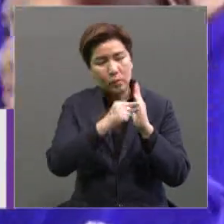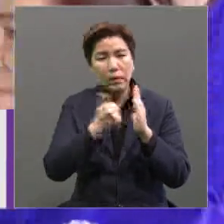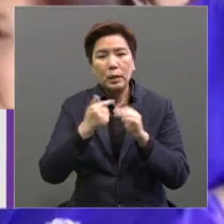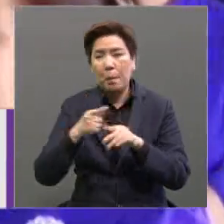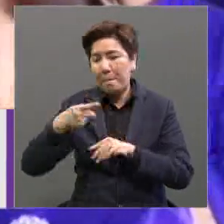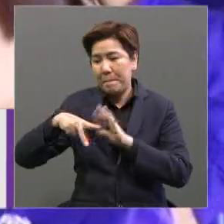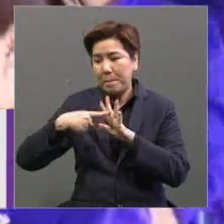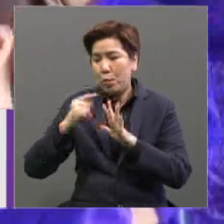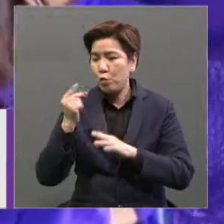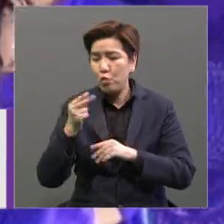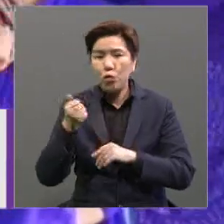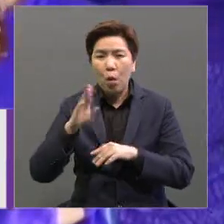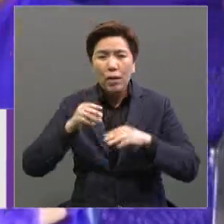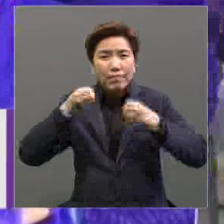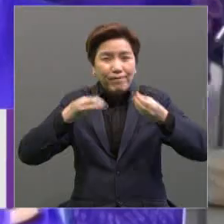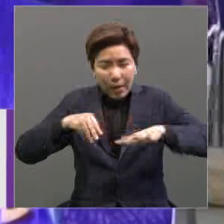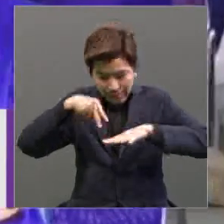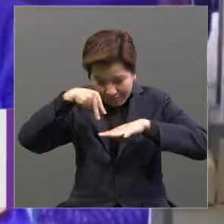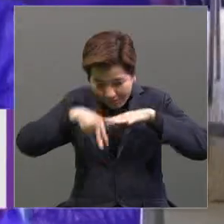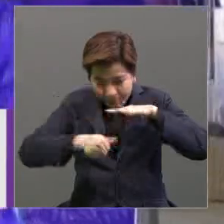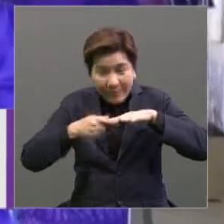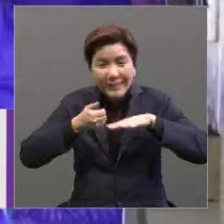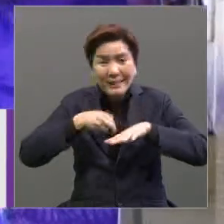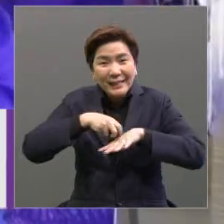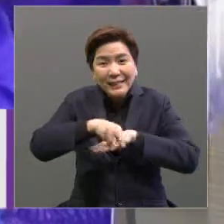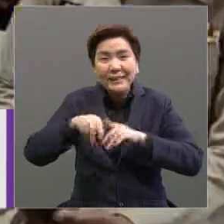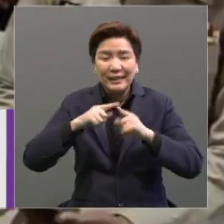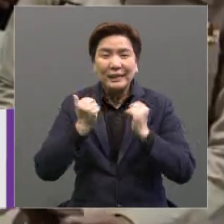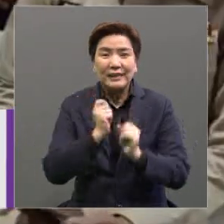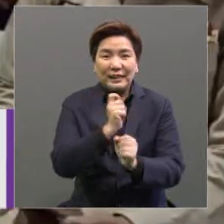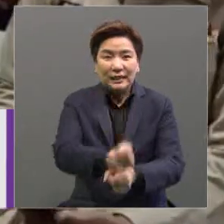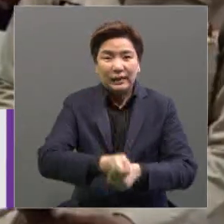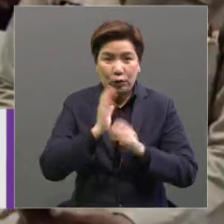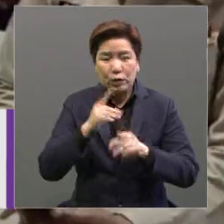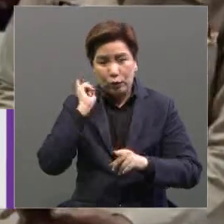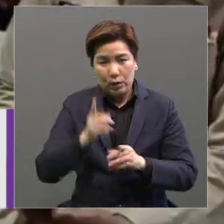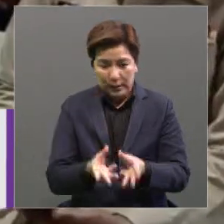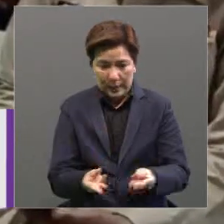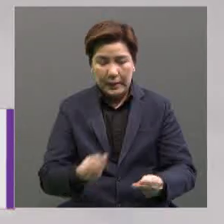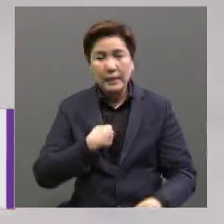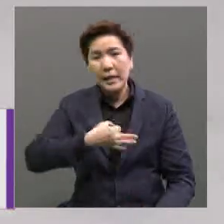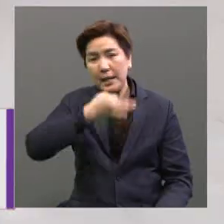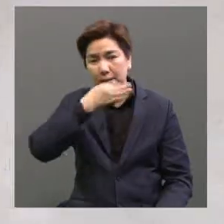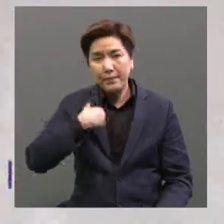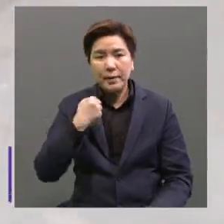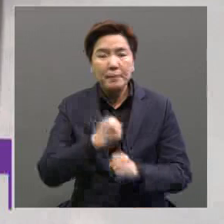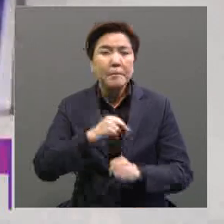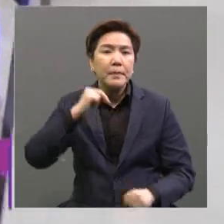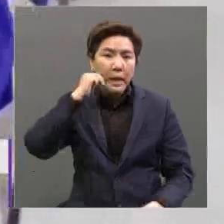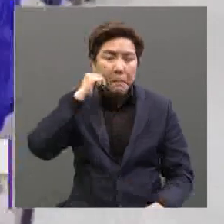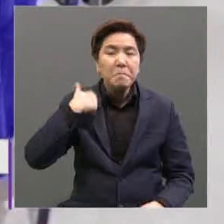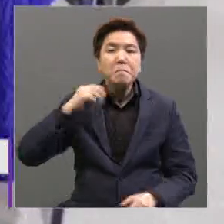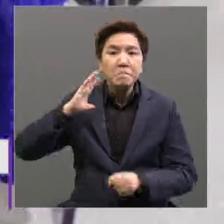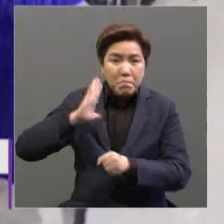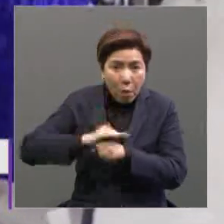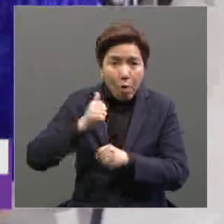กและก็สถานที่ท่องเที่ยวสำคัญต่างๆส่วนด้านการเกษตรคือเกษตรกรต้องมีที่ดินทำกินมีน้ำเพื่อการเกษตรอย่างเพียง